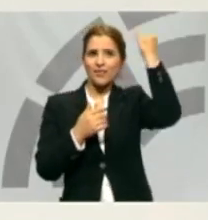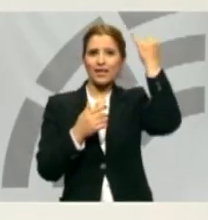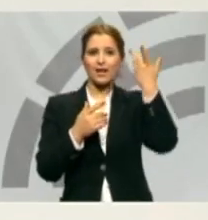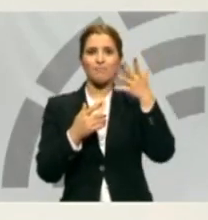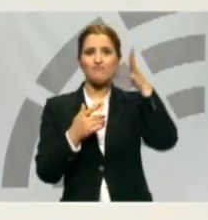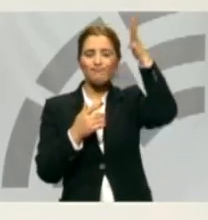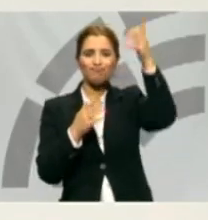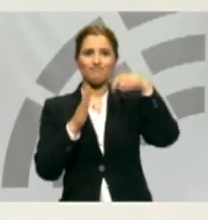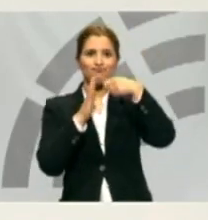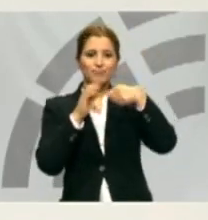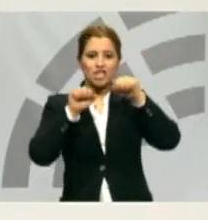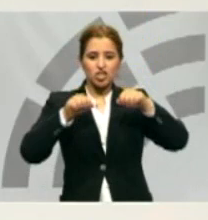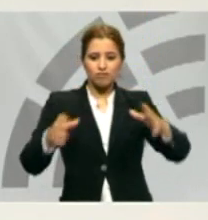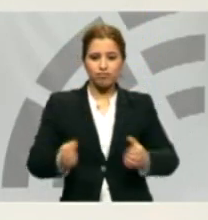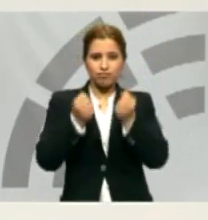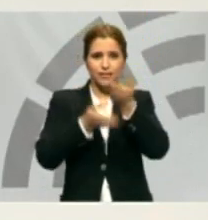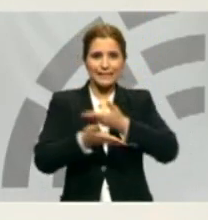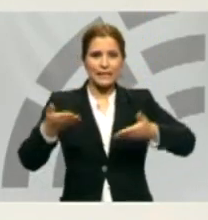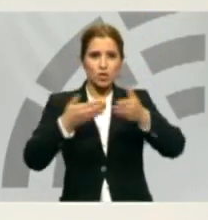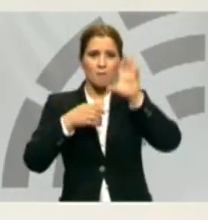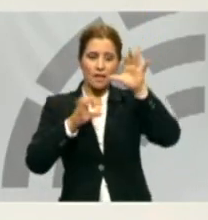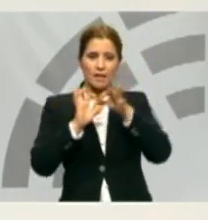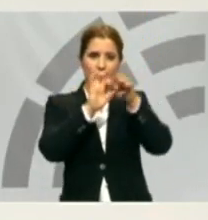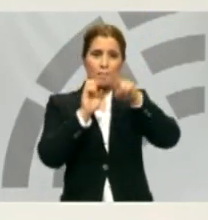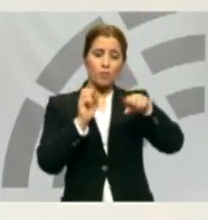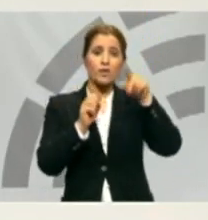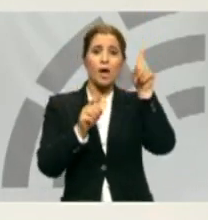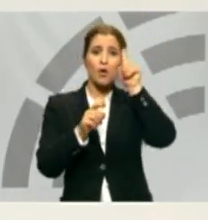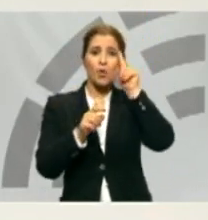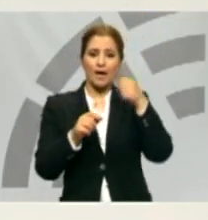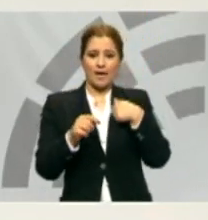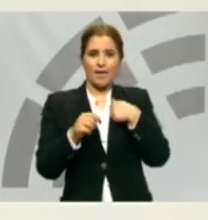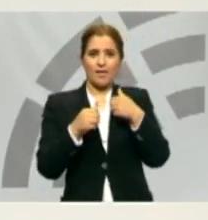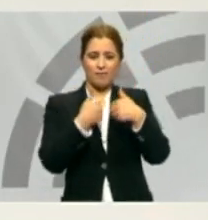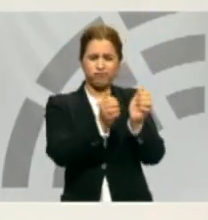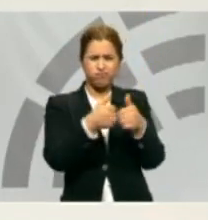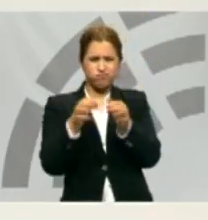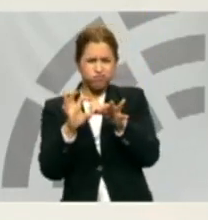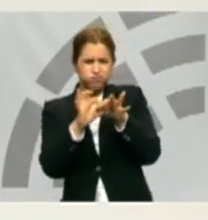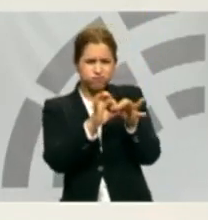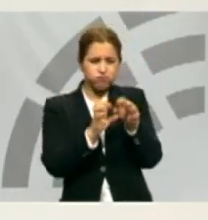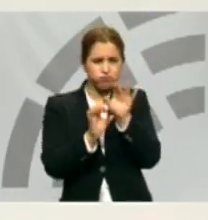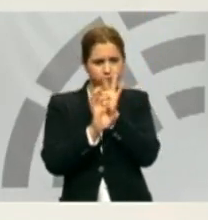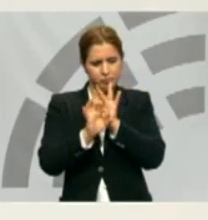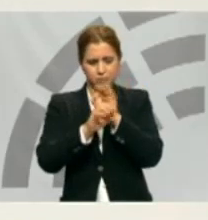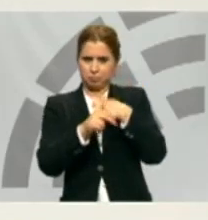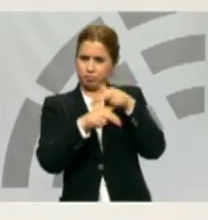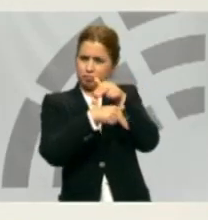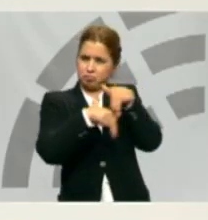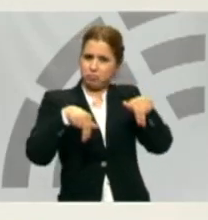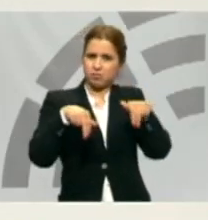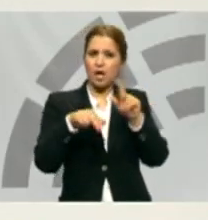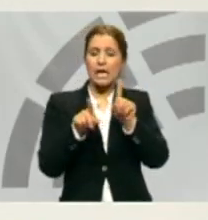ومشروع قادر على تحسين الوضع في المحمديه على خاطر الحمدي مستقل على كل الانت الحزبيه ومعندوش